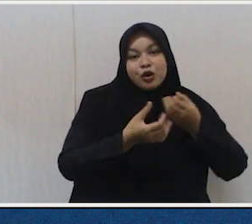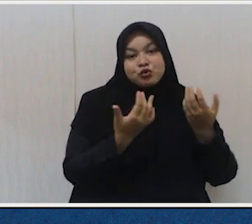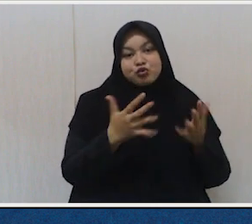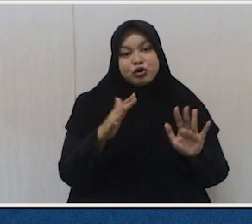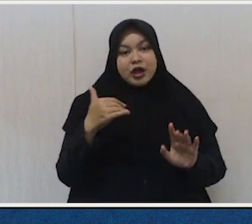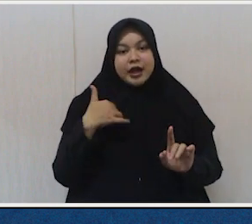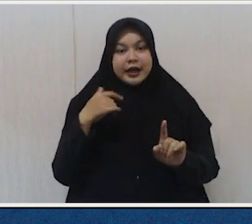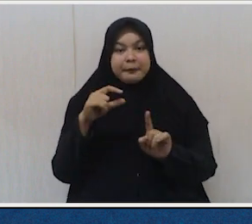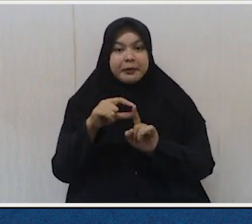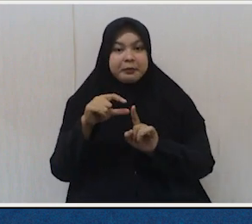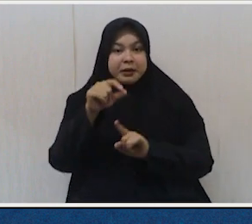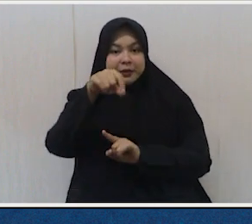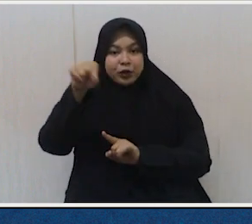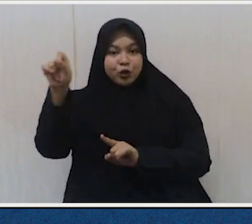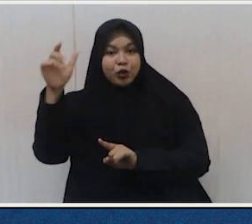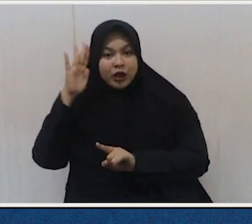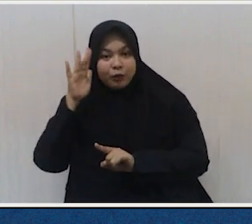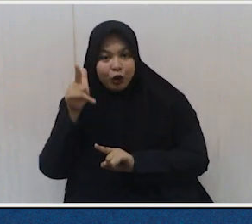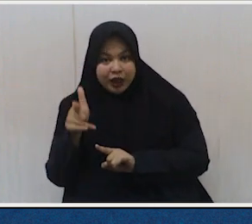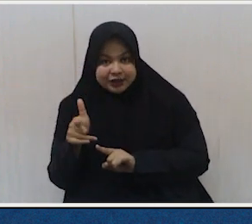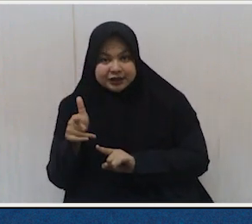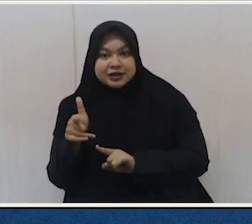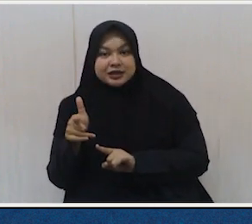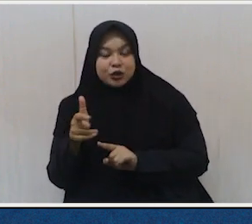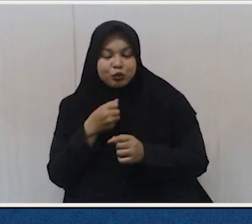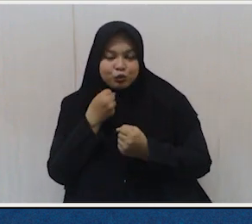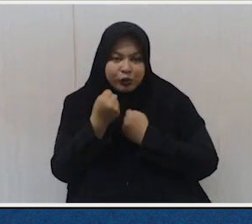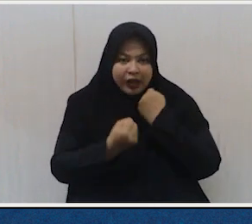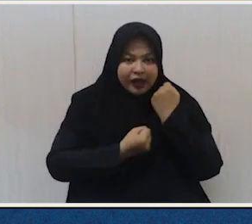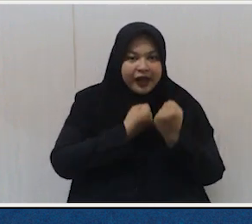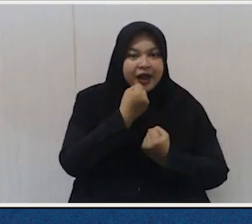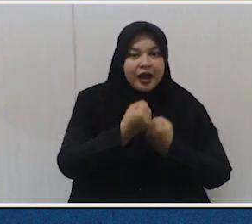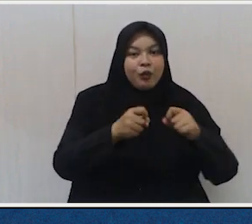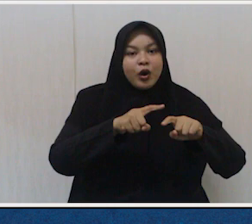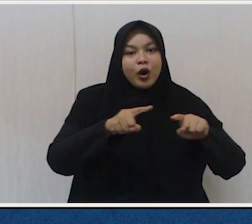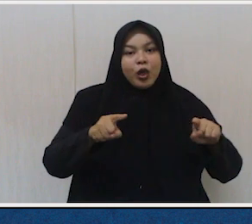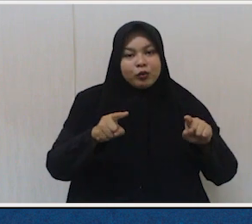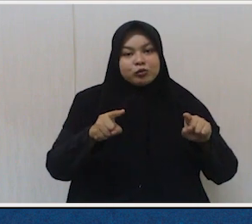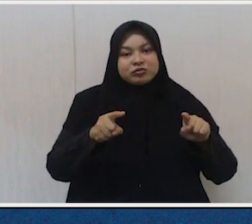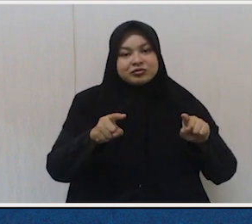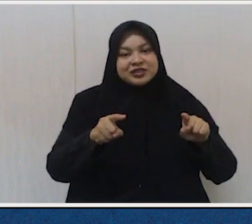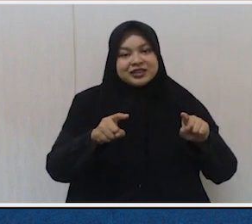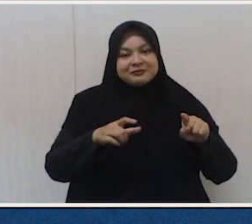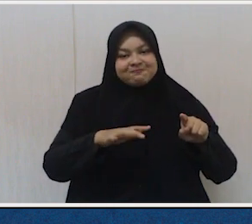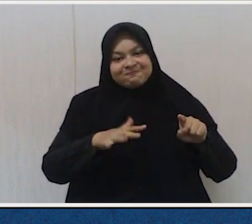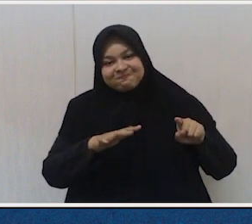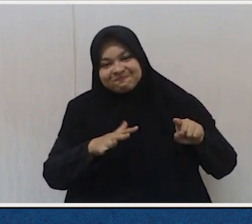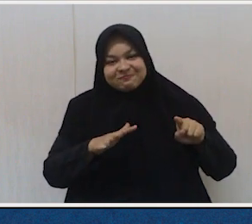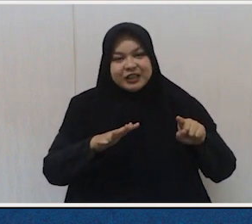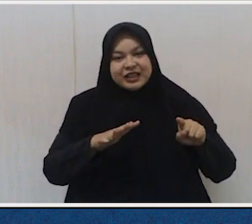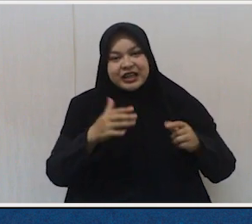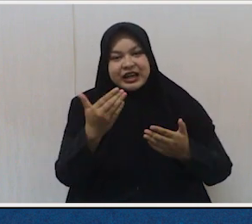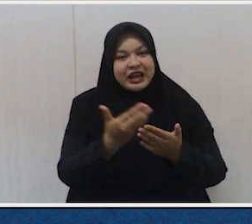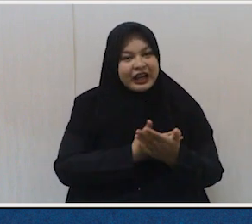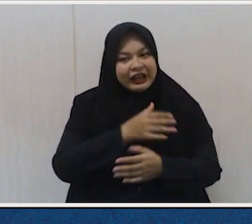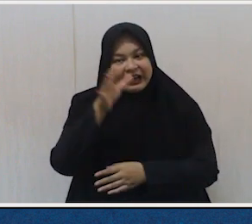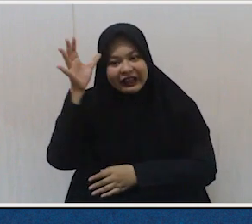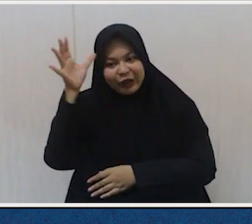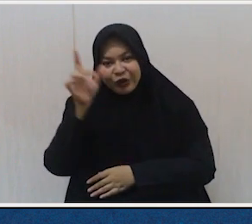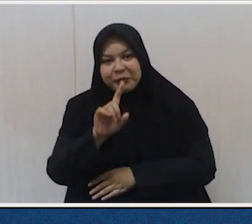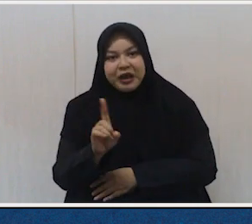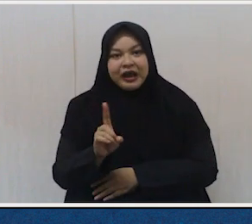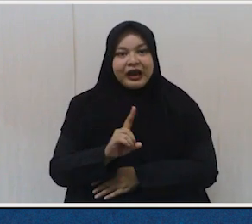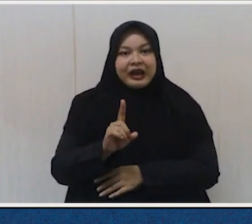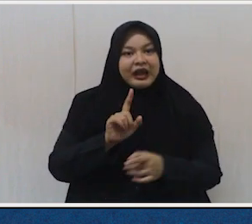ketika sudah ada pp-nya dan benar polis akhirnya berupaya walaupun tergopoh-gopoh gitu Ya maksudnya budgetnya engak tahu dari